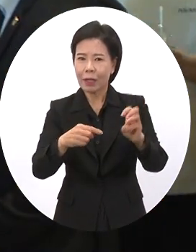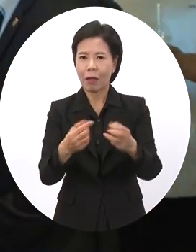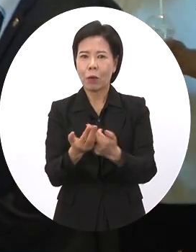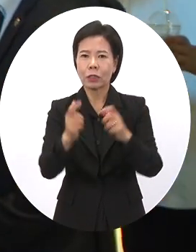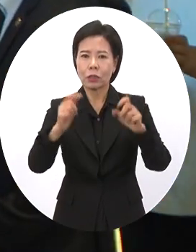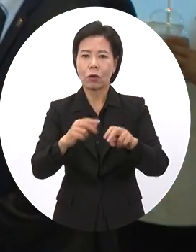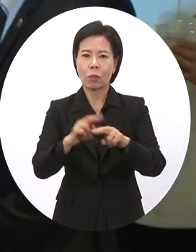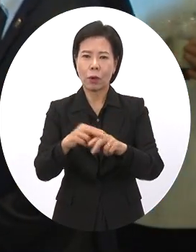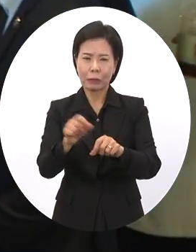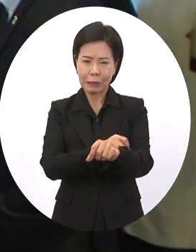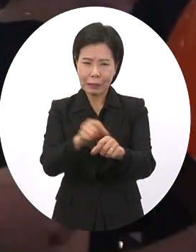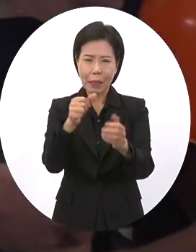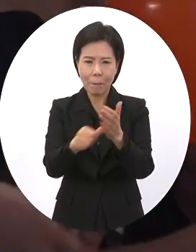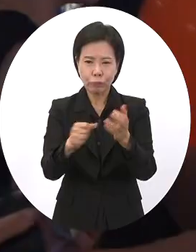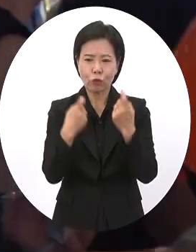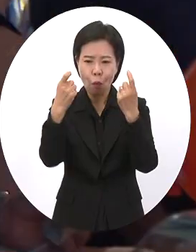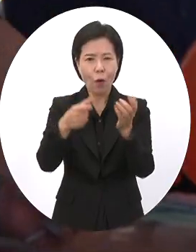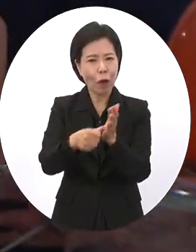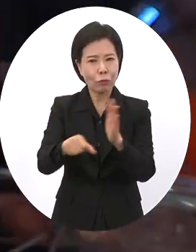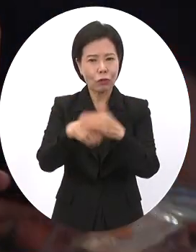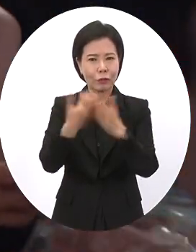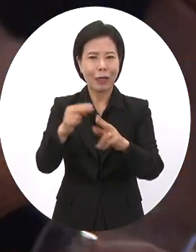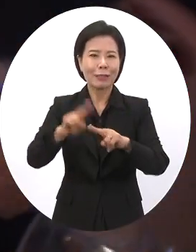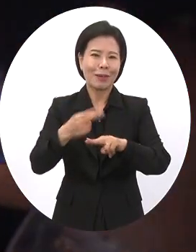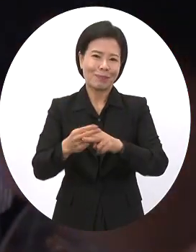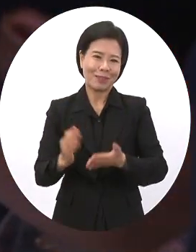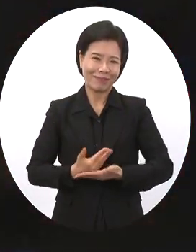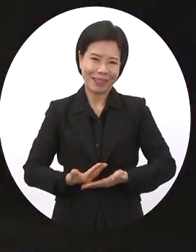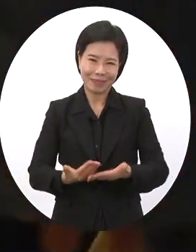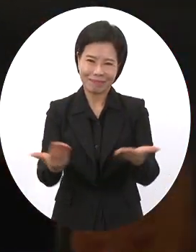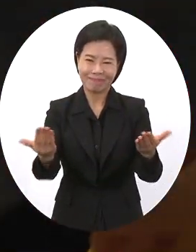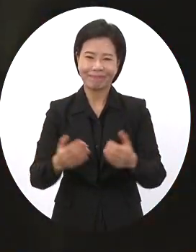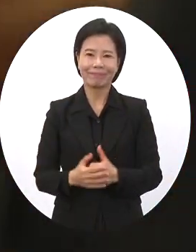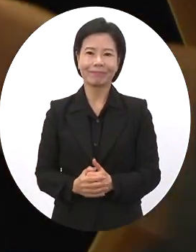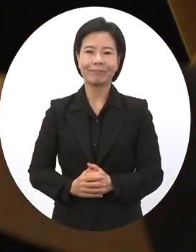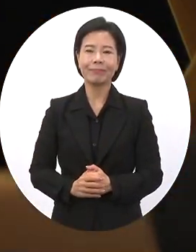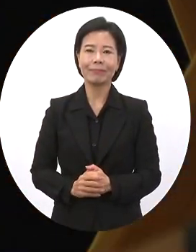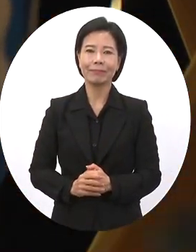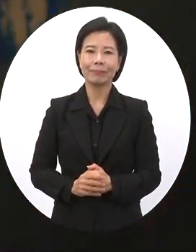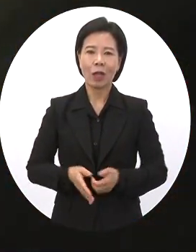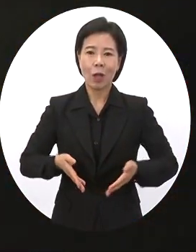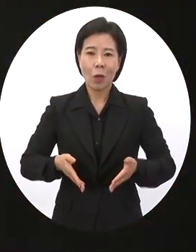지역 특산품과 관광상품 등의 답례품도 제공받을 수 있습니다.